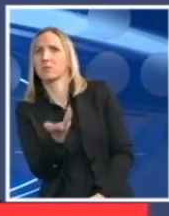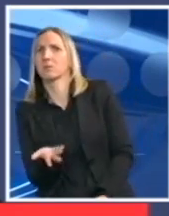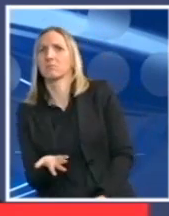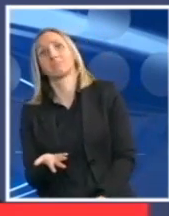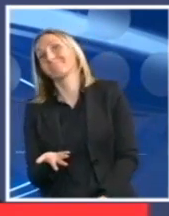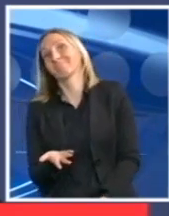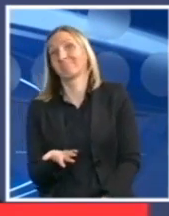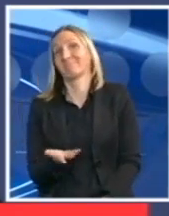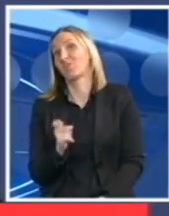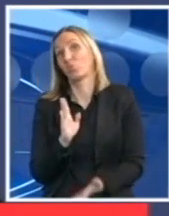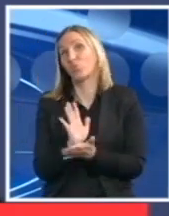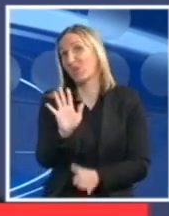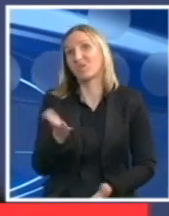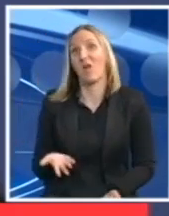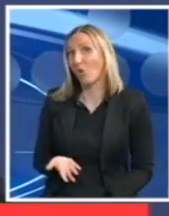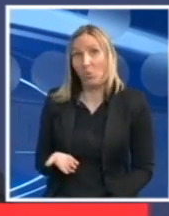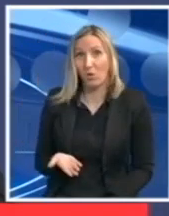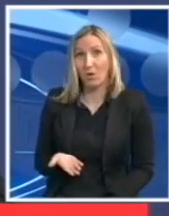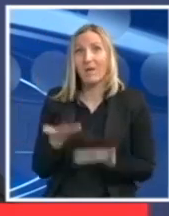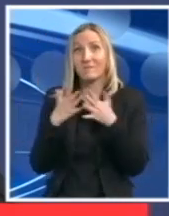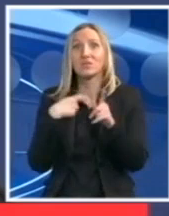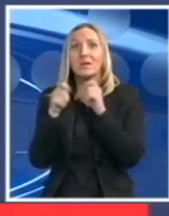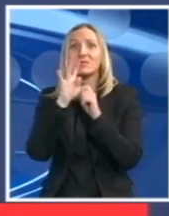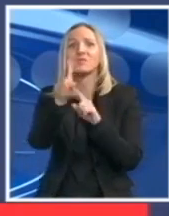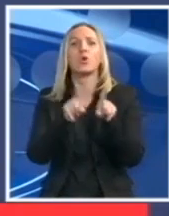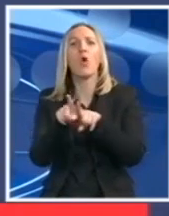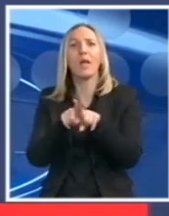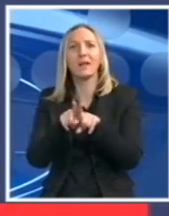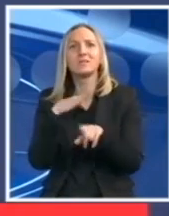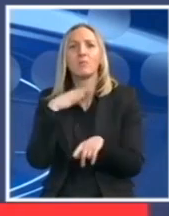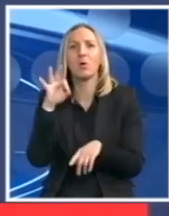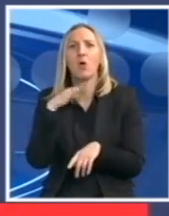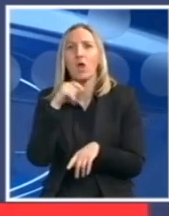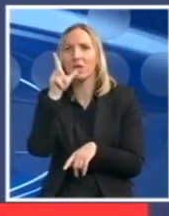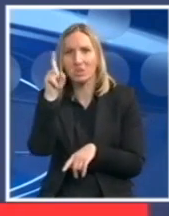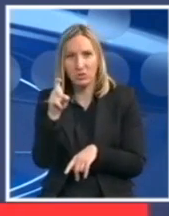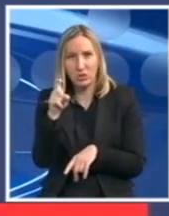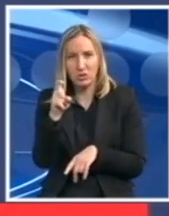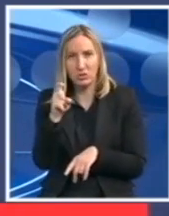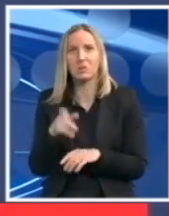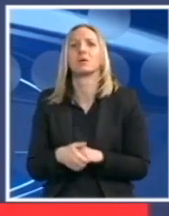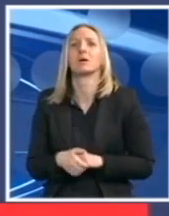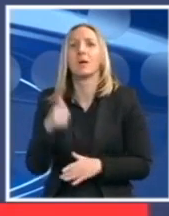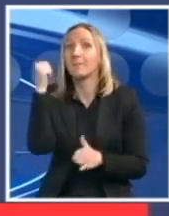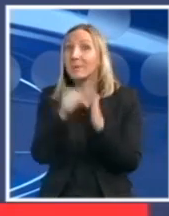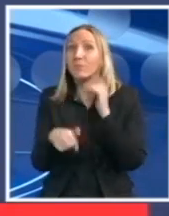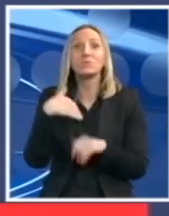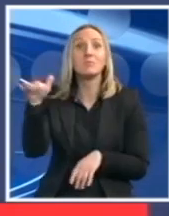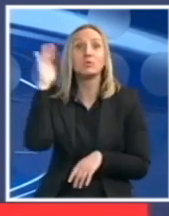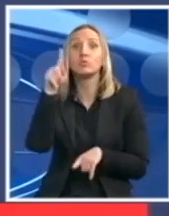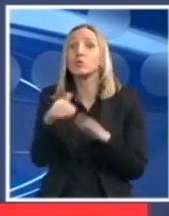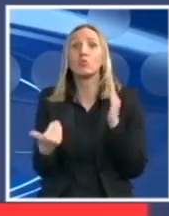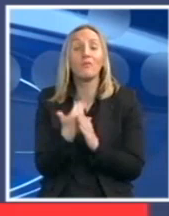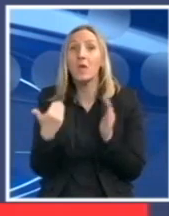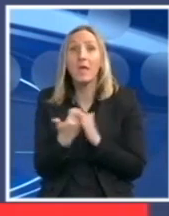pokaže se da to baš nije tako. Ja kad sam razgovarao sa vašom koleginicom Gojgić, tada sam prvi put čuo za tu vest i bio